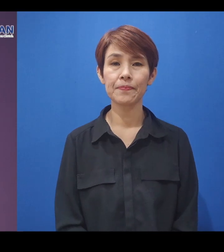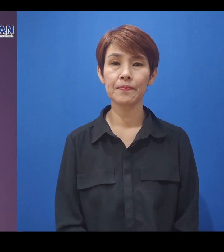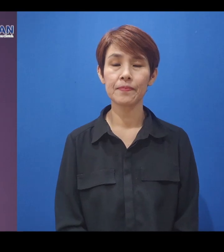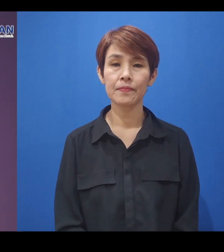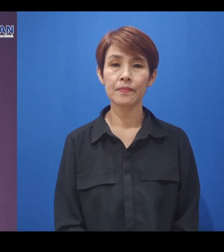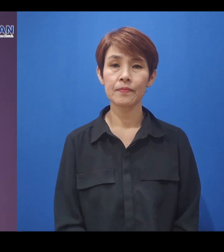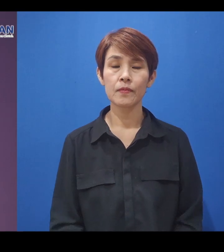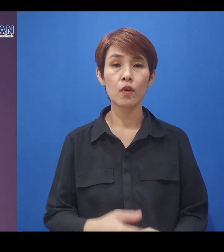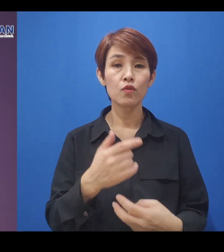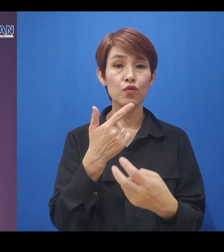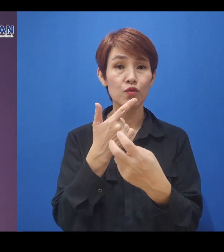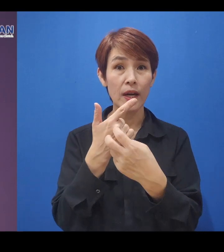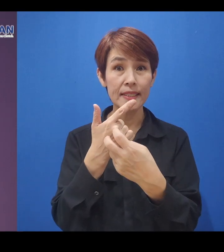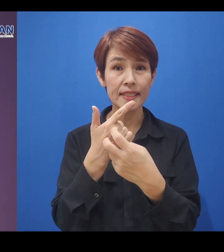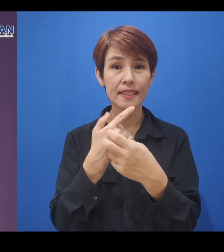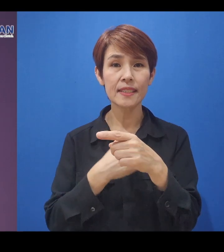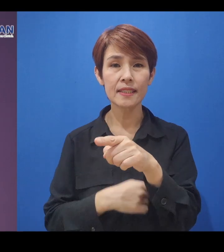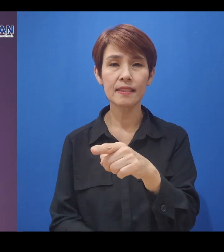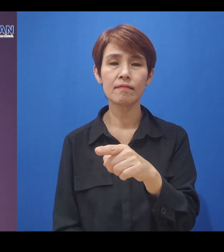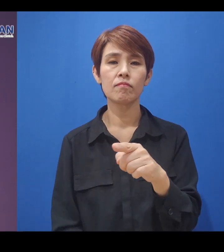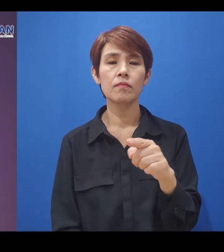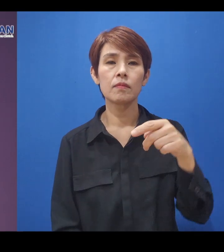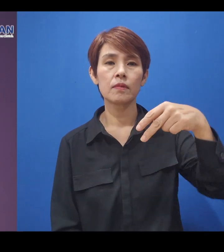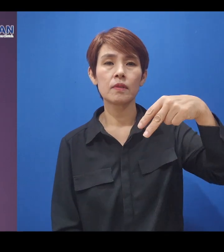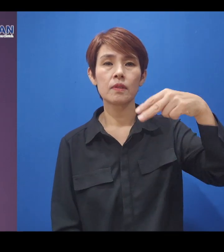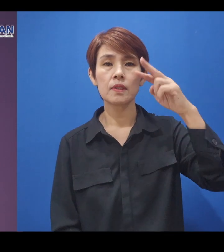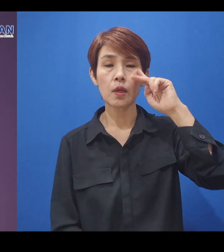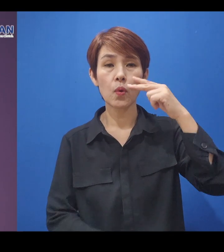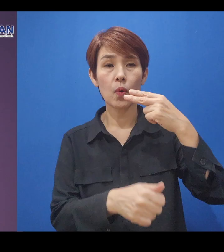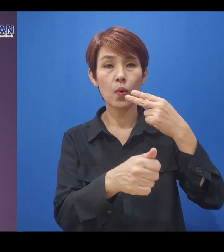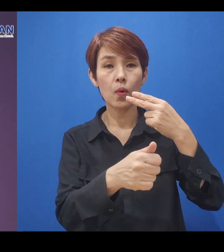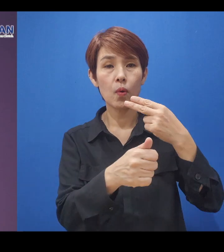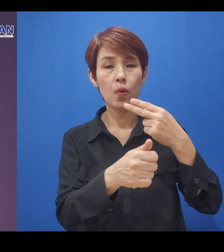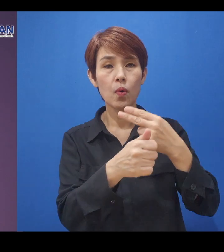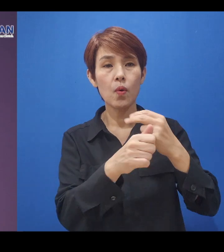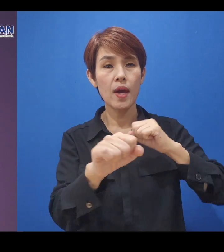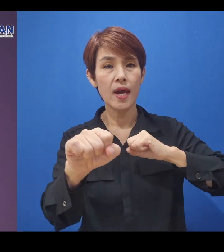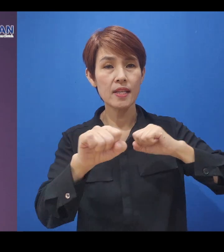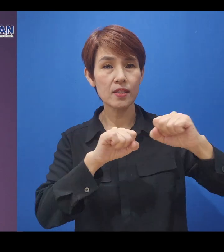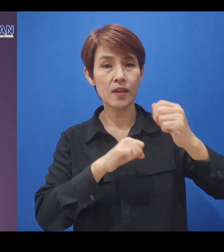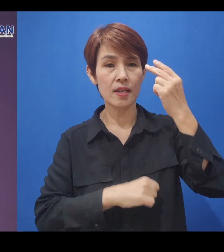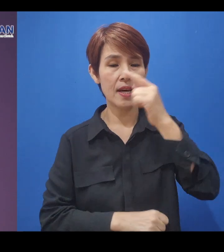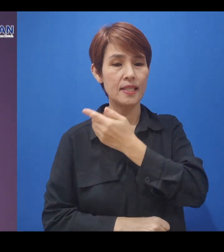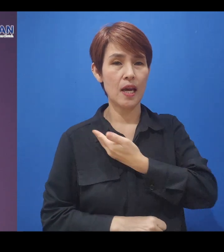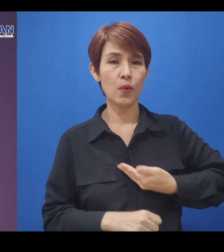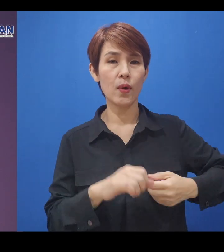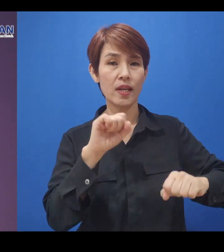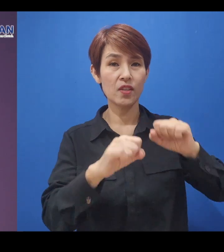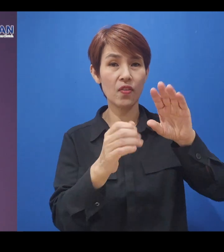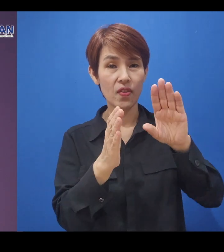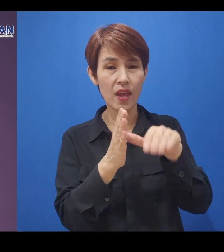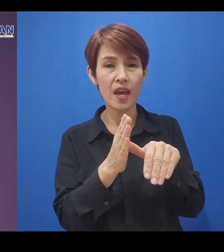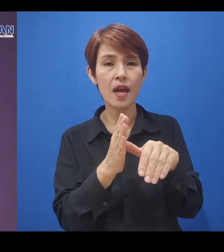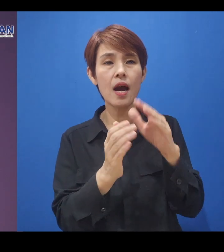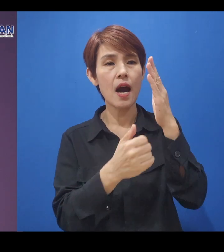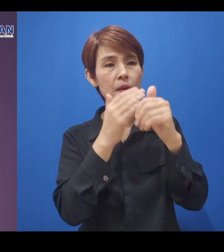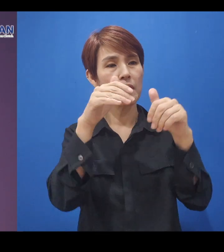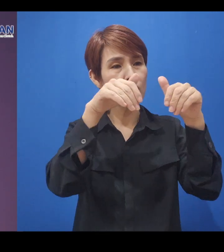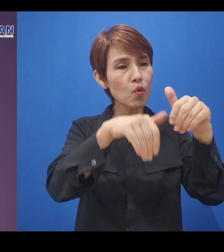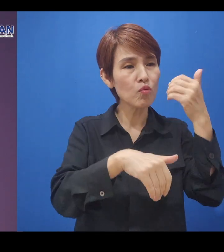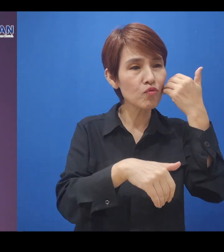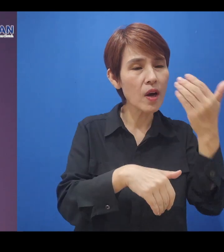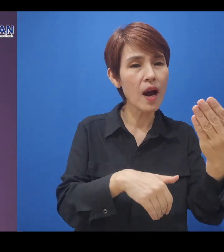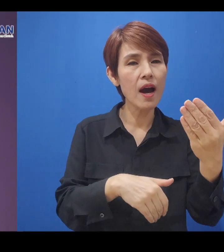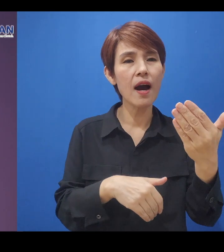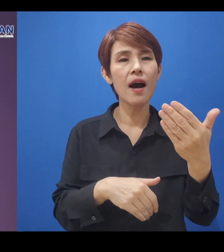누가는 사도행전을 통해서 또 다른 사람들이 하나님의 종인가 아닌가 판별하는 자리에 섰다고